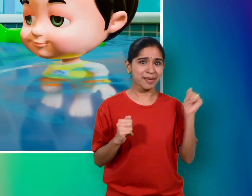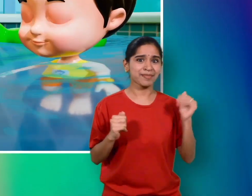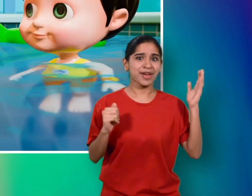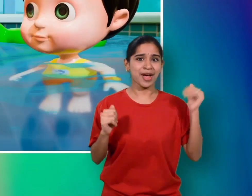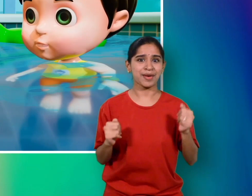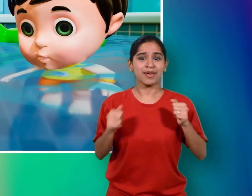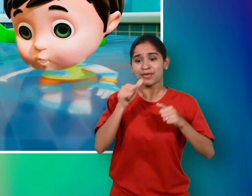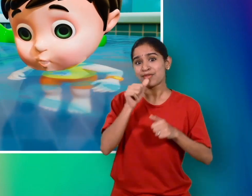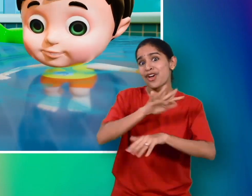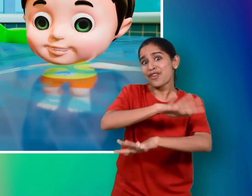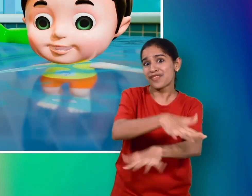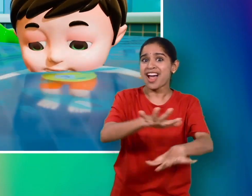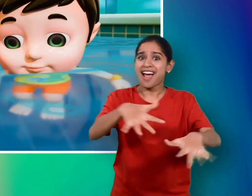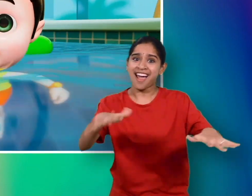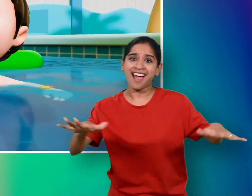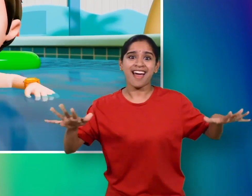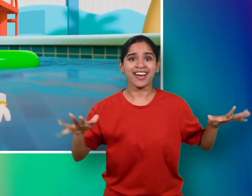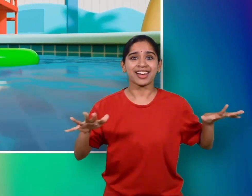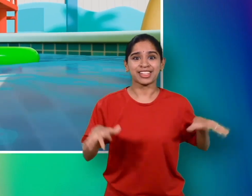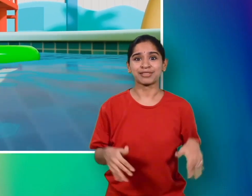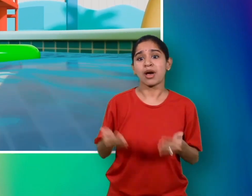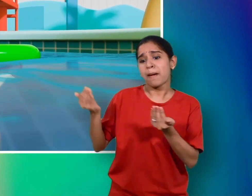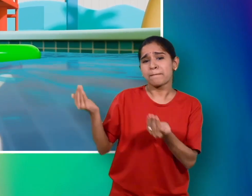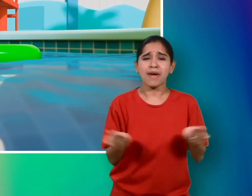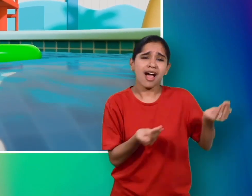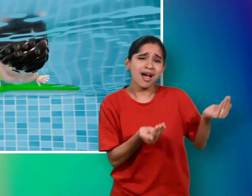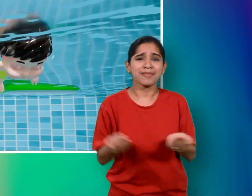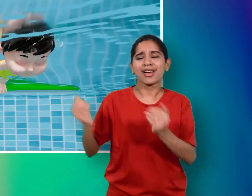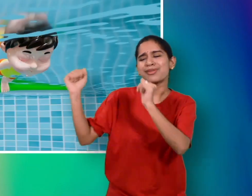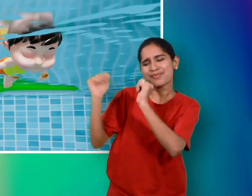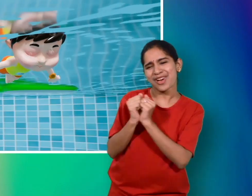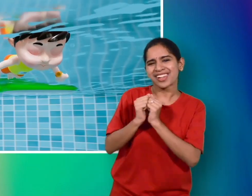है। चलो चले चलो चले तैरने,